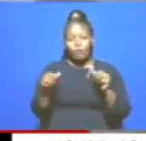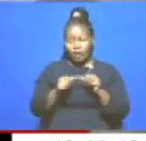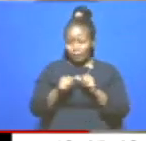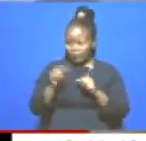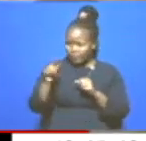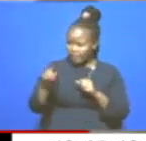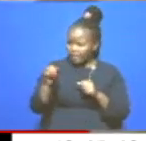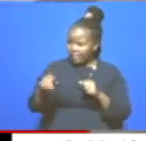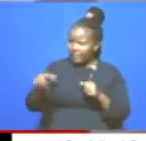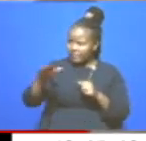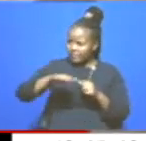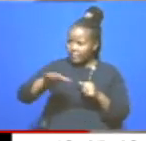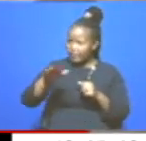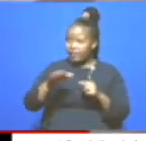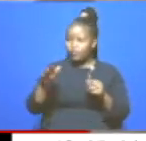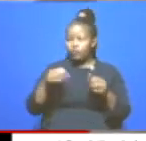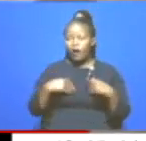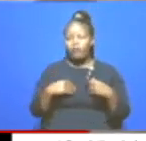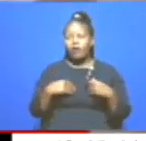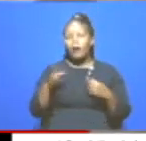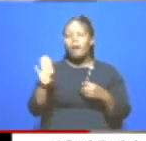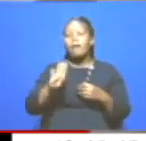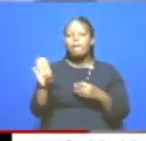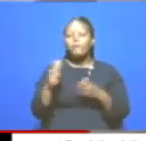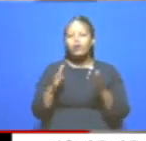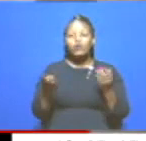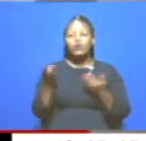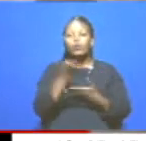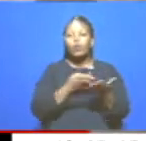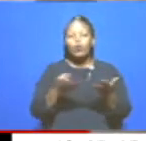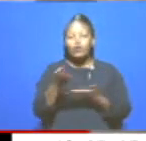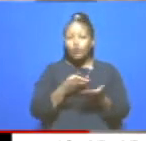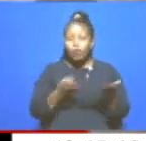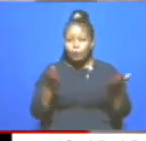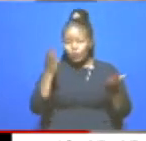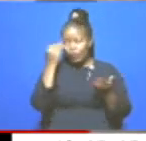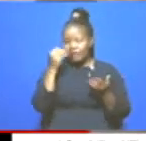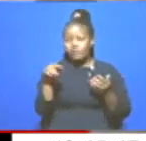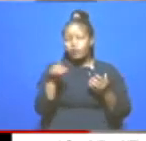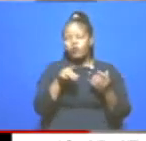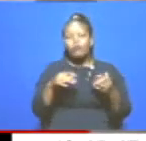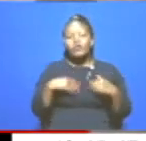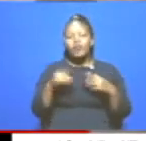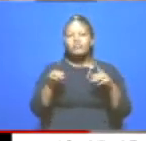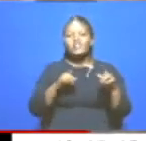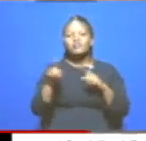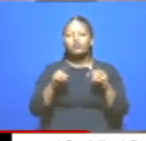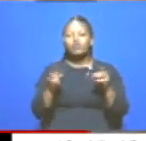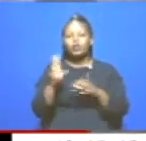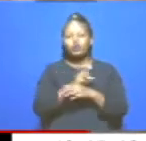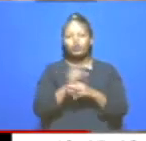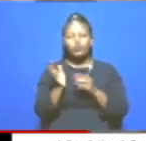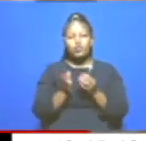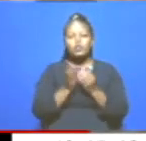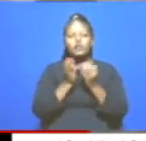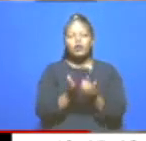ya uchumi samawati, kwa sababu kuna usafiri wa bahari, kuna